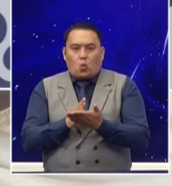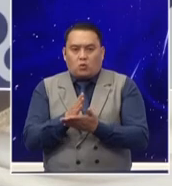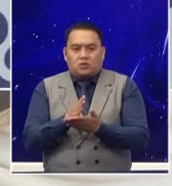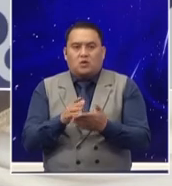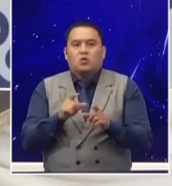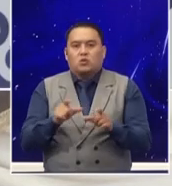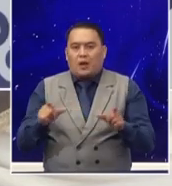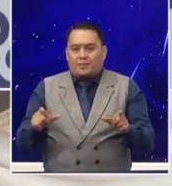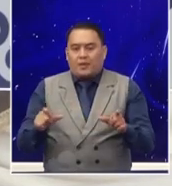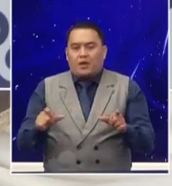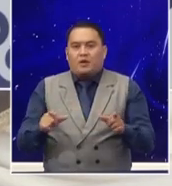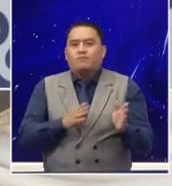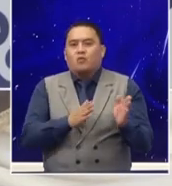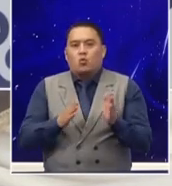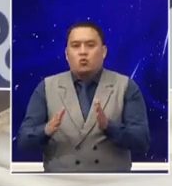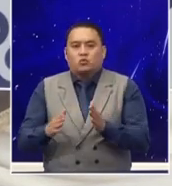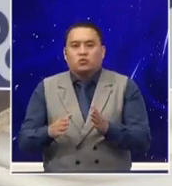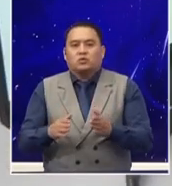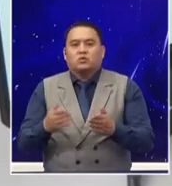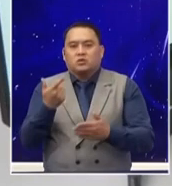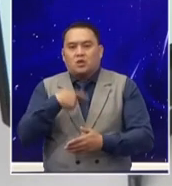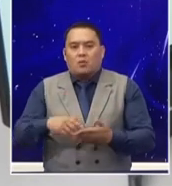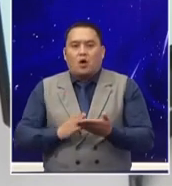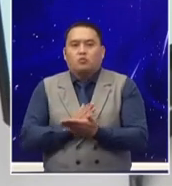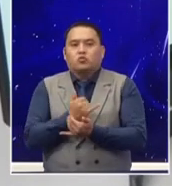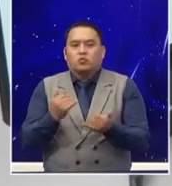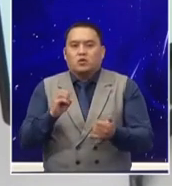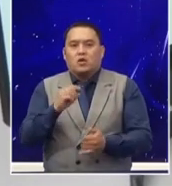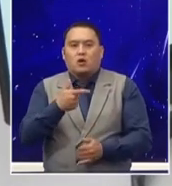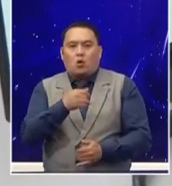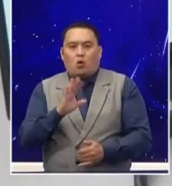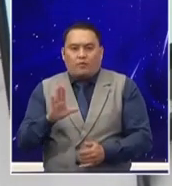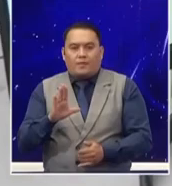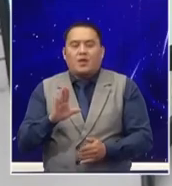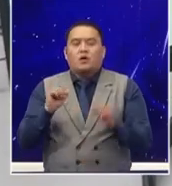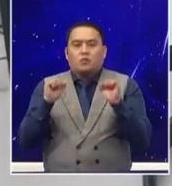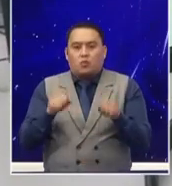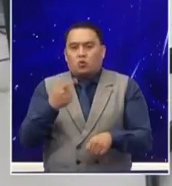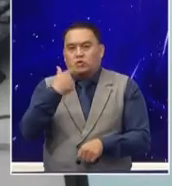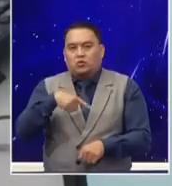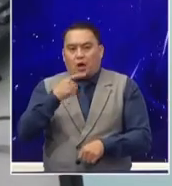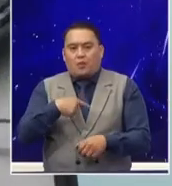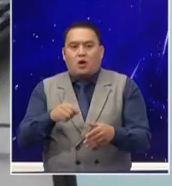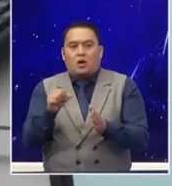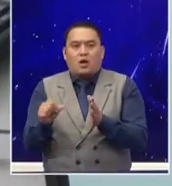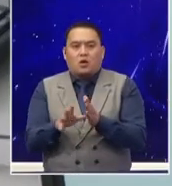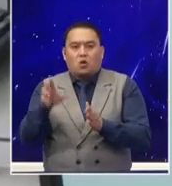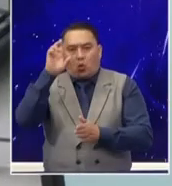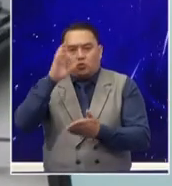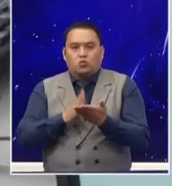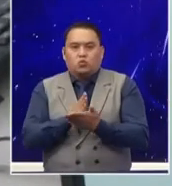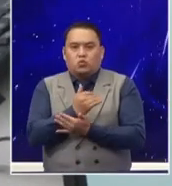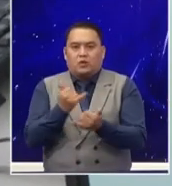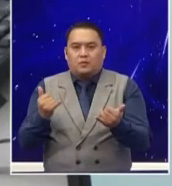и граждан. Также здесь функционирует уголок самообслуживания ЕГОВ.КЗ, где можно самостоятельно получить электронные госуслуги.